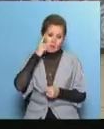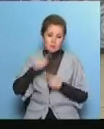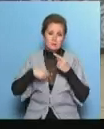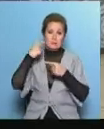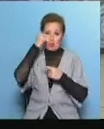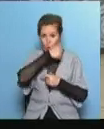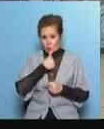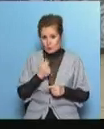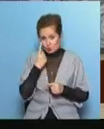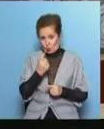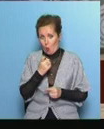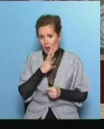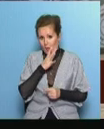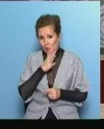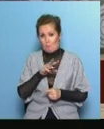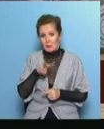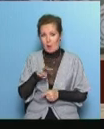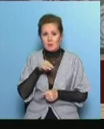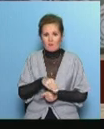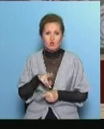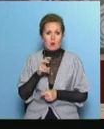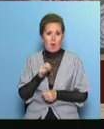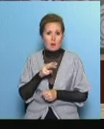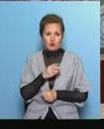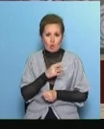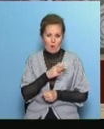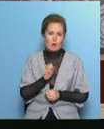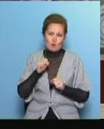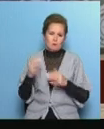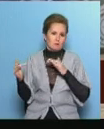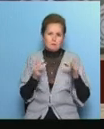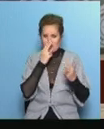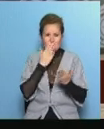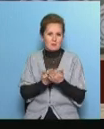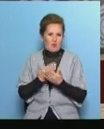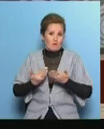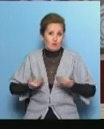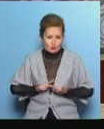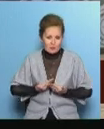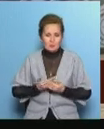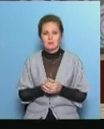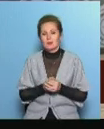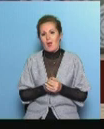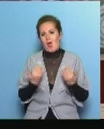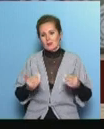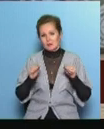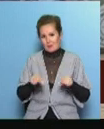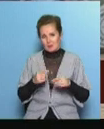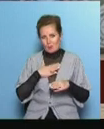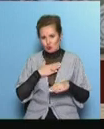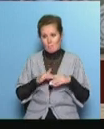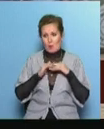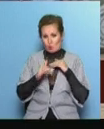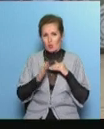Калашникова, эта идея воплотится в жизнь. Ну а сегодня это действительно военно-историческая реконструкция здесь у нас на нашей площадке. Это